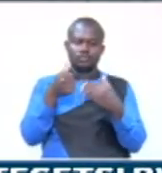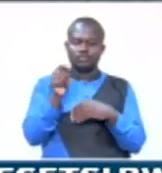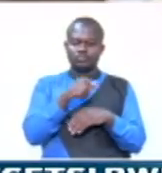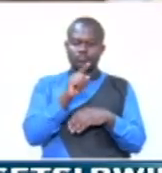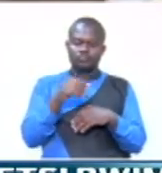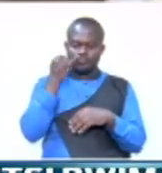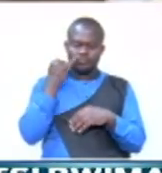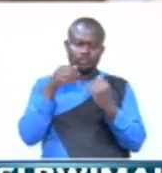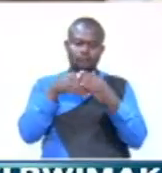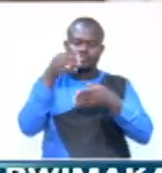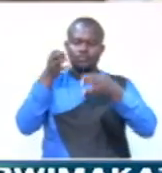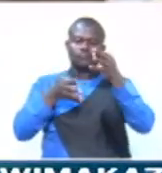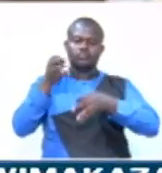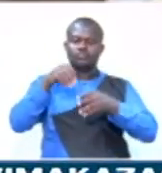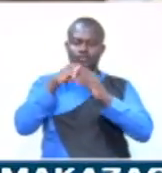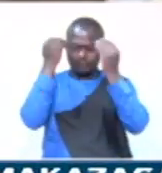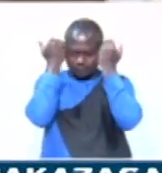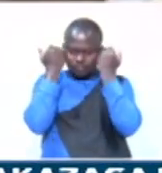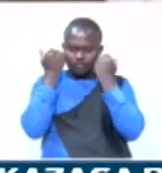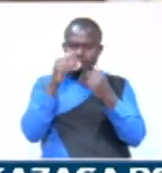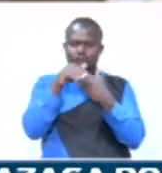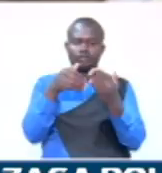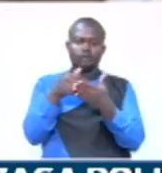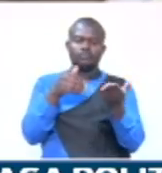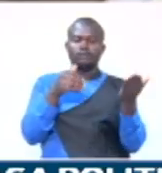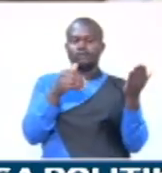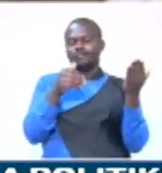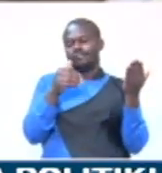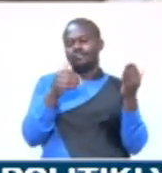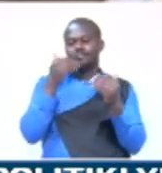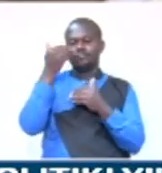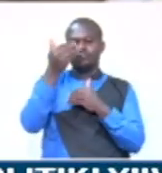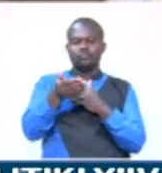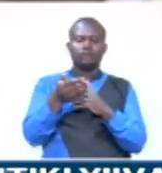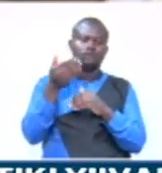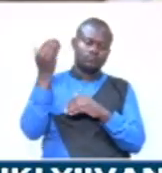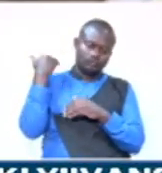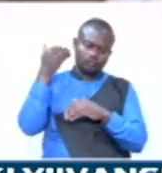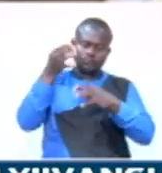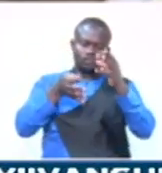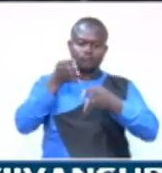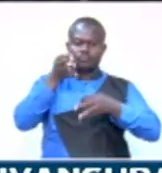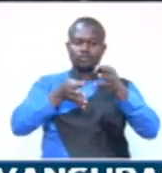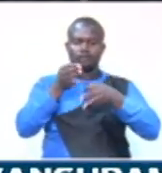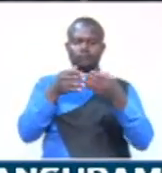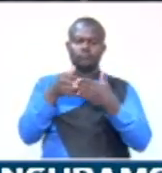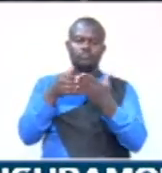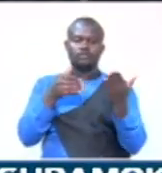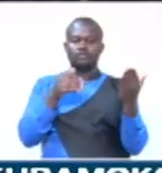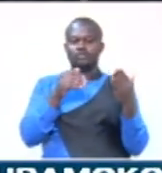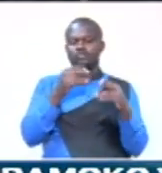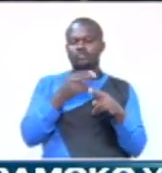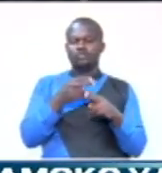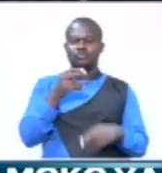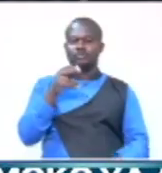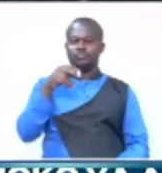bikomeye biburanishwa muri urwo rukiko rwa Cour d'assises. N'ubushize urwo rubanza rwa